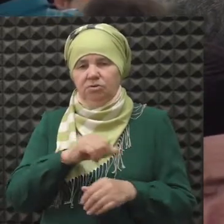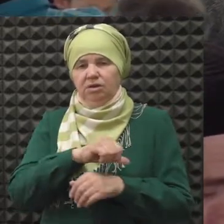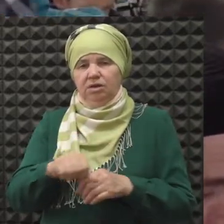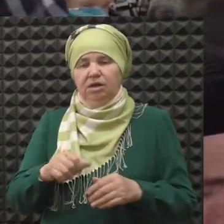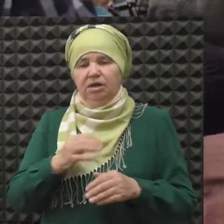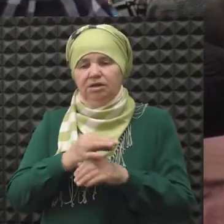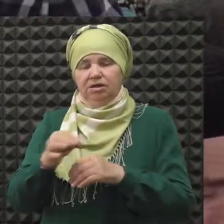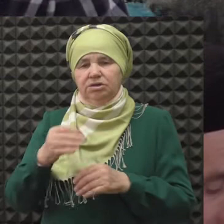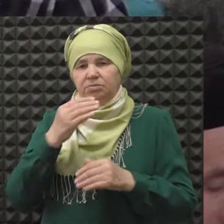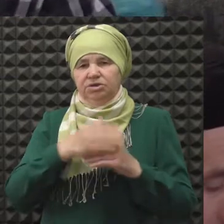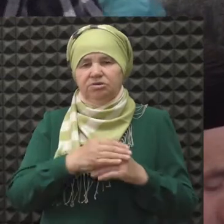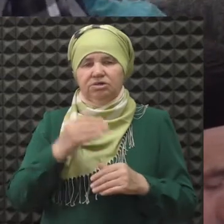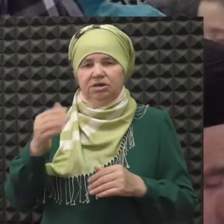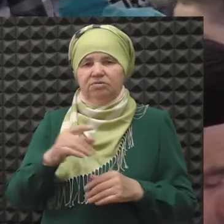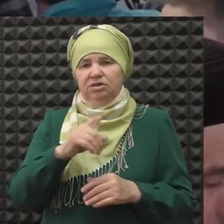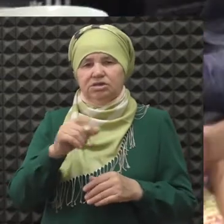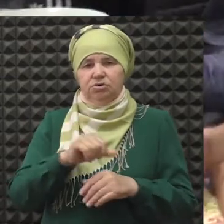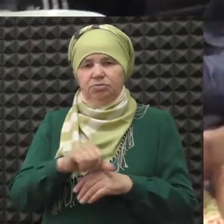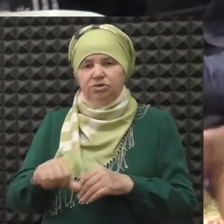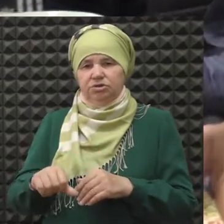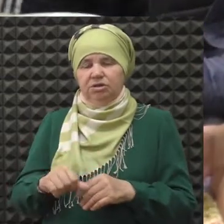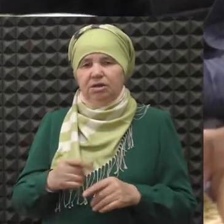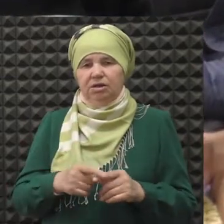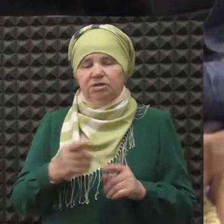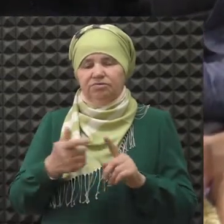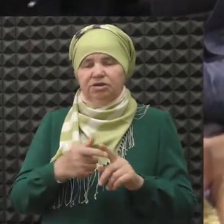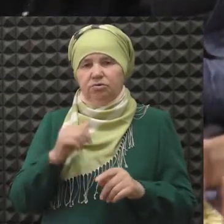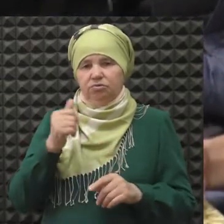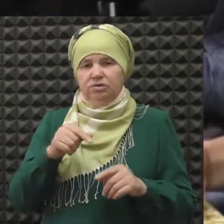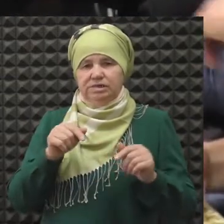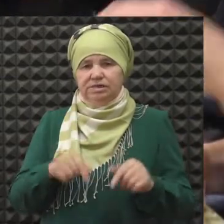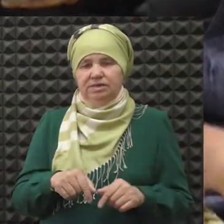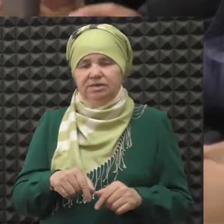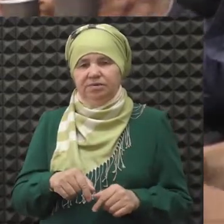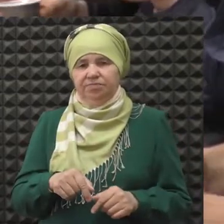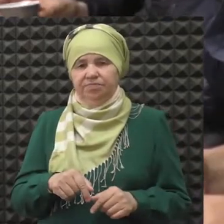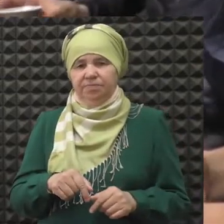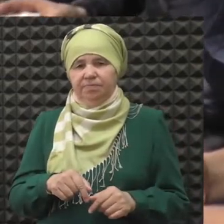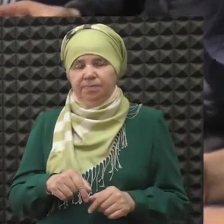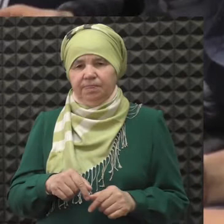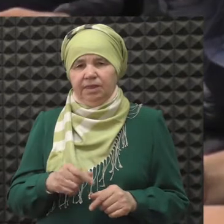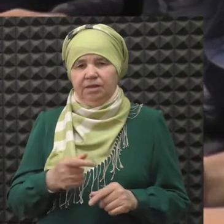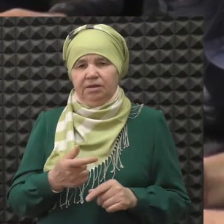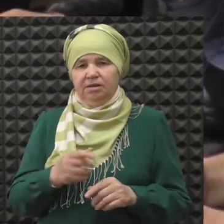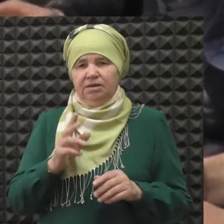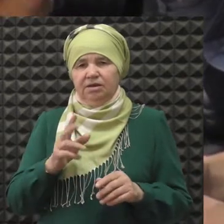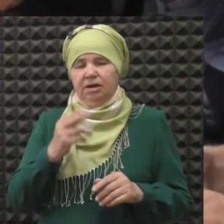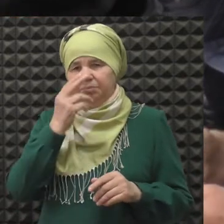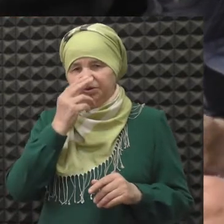также граждане ближнего и дальнего зарубежья. Это уже второй год здесь, и вот я уже как